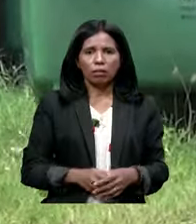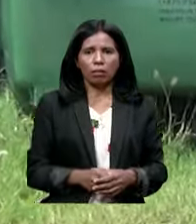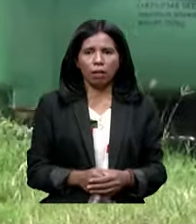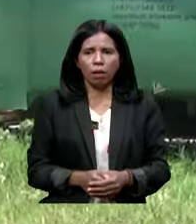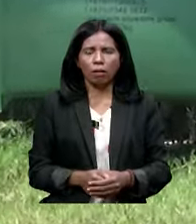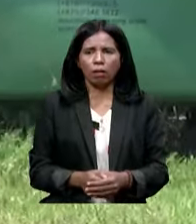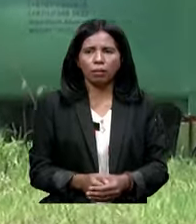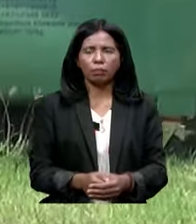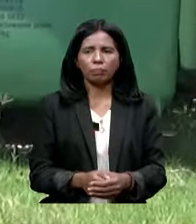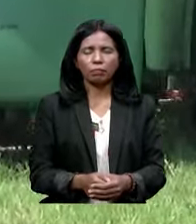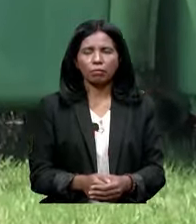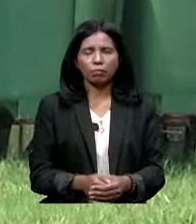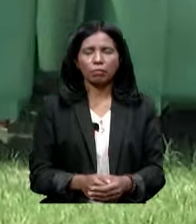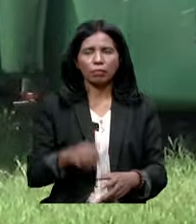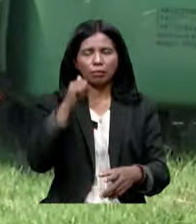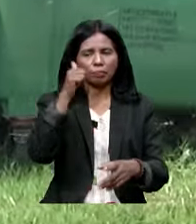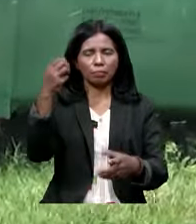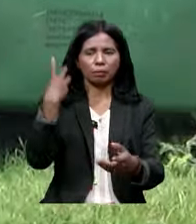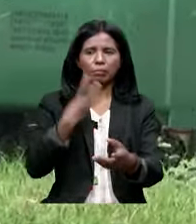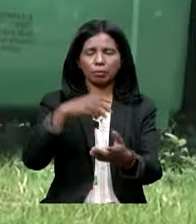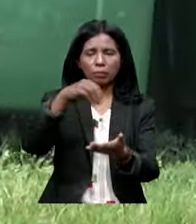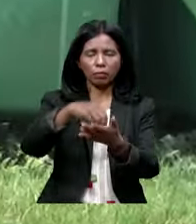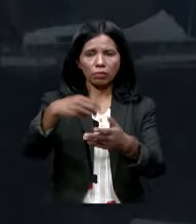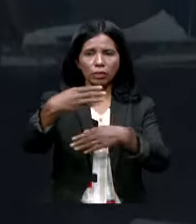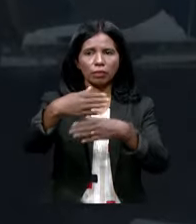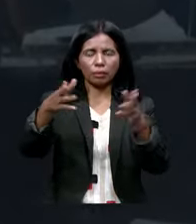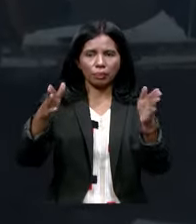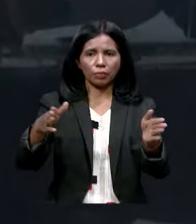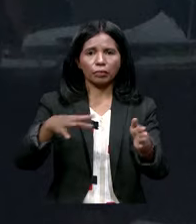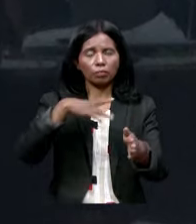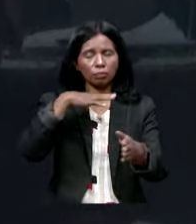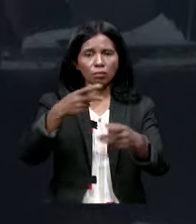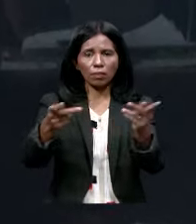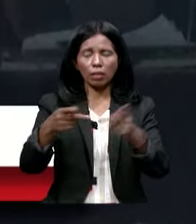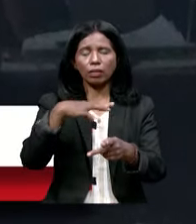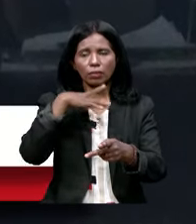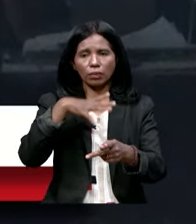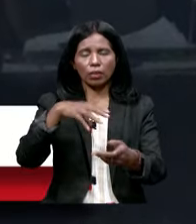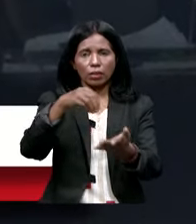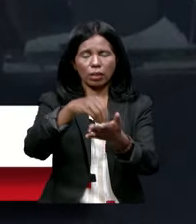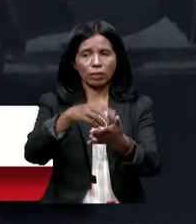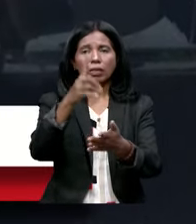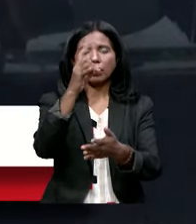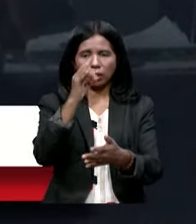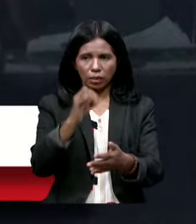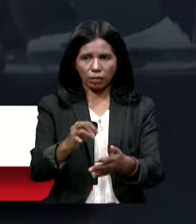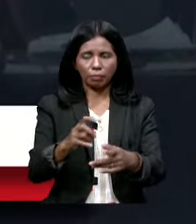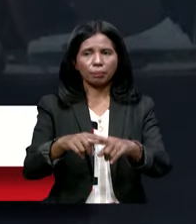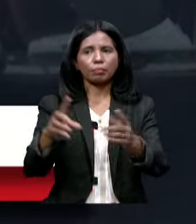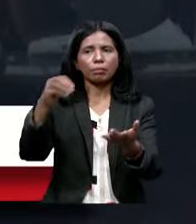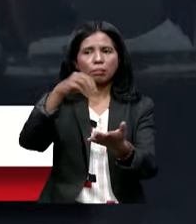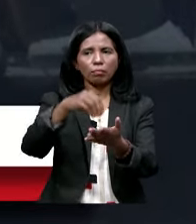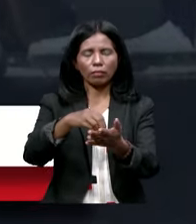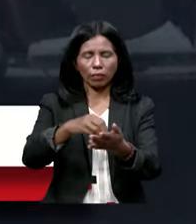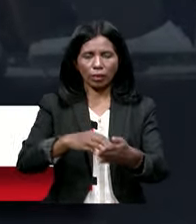Ama atu istala lisu kuase rihun hitu iha itania a cidade Dili, maibe istala etapa